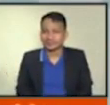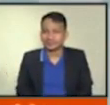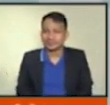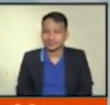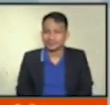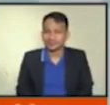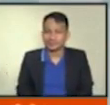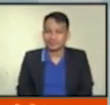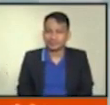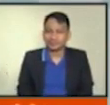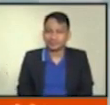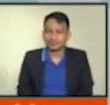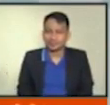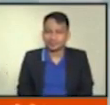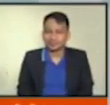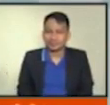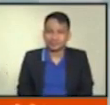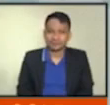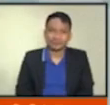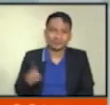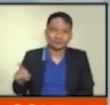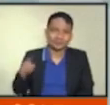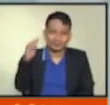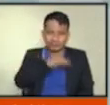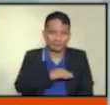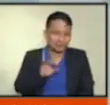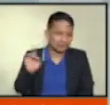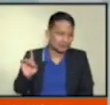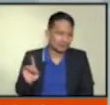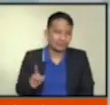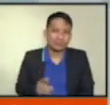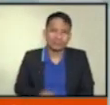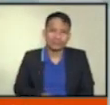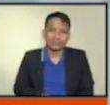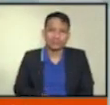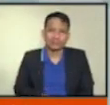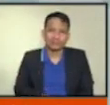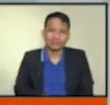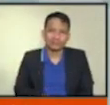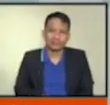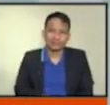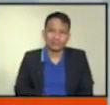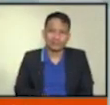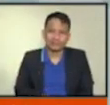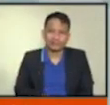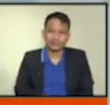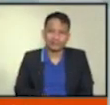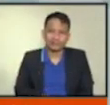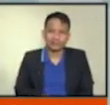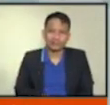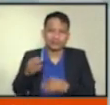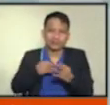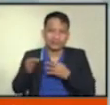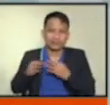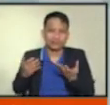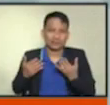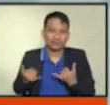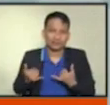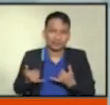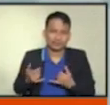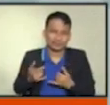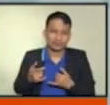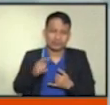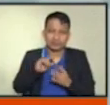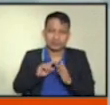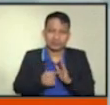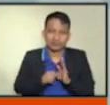yan. Oo. Sinungaling ka talaga. Ngayon mismo nagsabi. Alam ko na nung nasaan ka na, ganyan ang sinasabi mo. Tapos sinabi mo sa